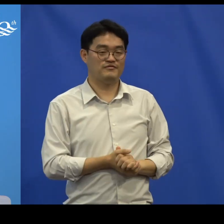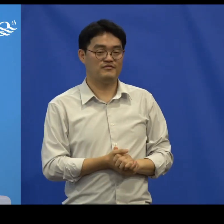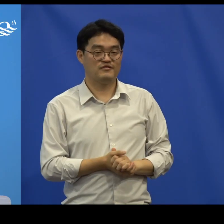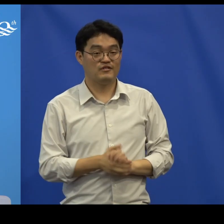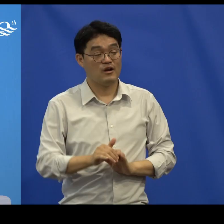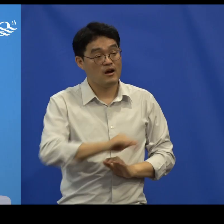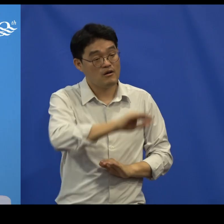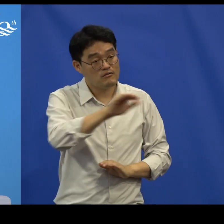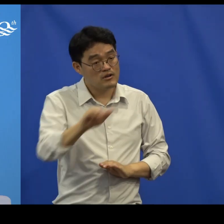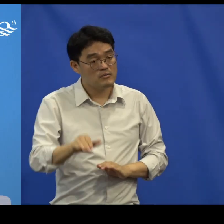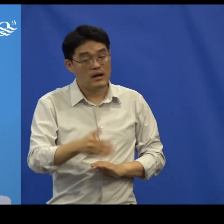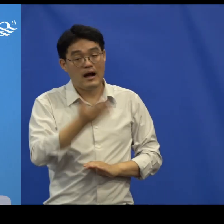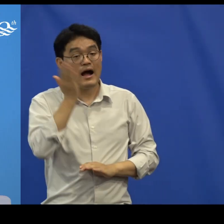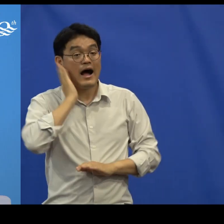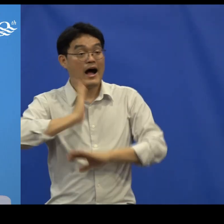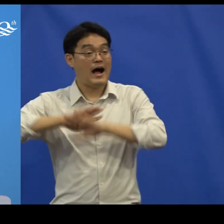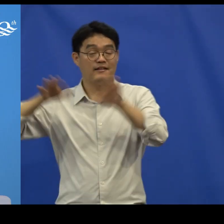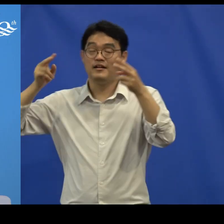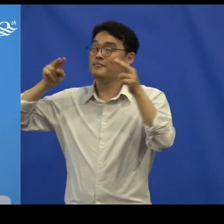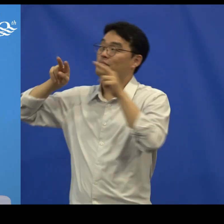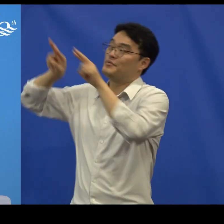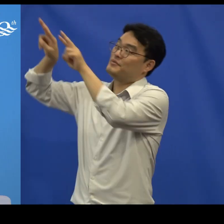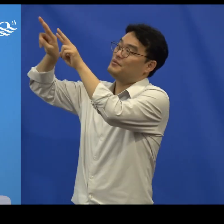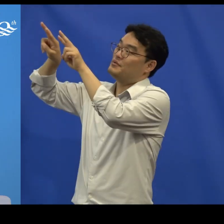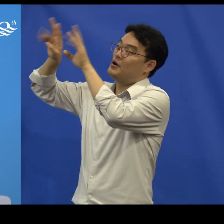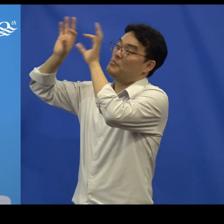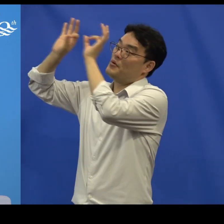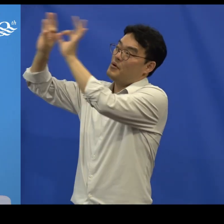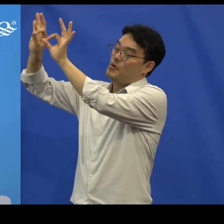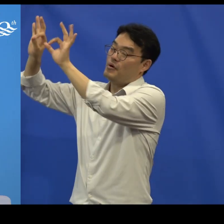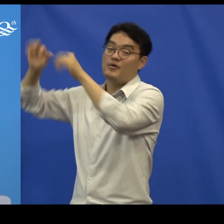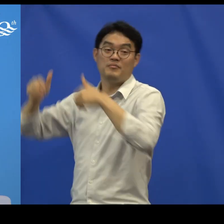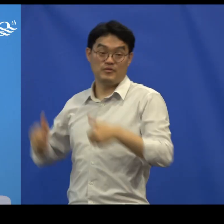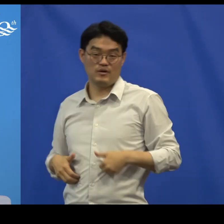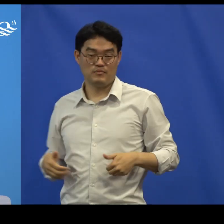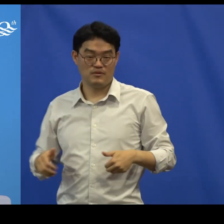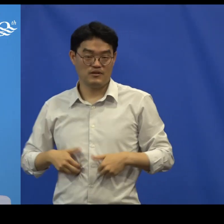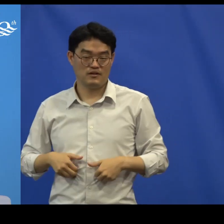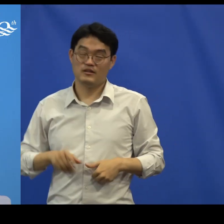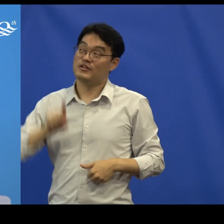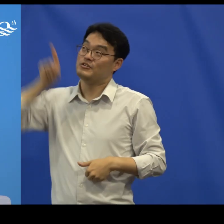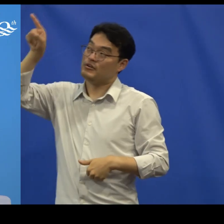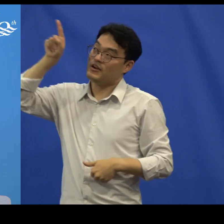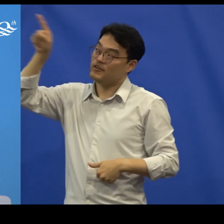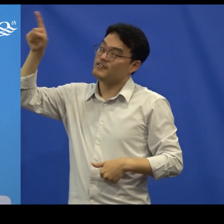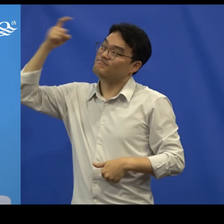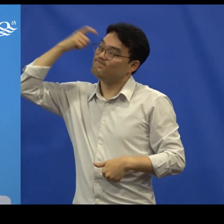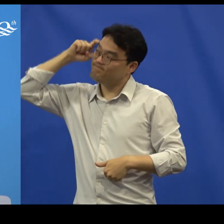거죠. 하늘을 바라보고 하찮은 것과 하찮하지 않은 것을 구분하고 시선을 하늘에 고정하는 것.